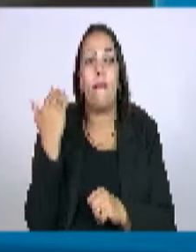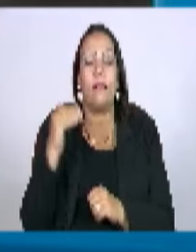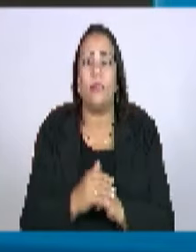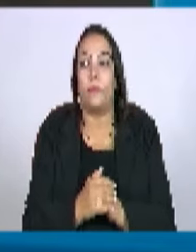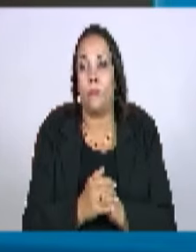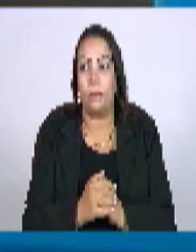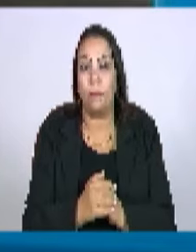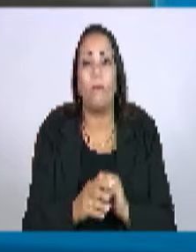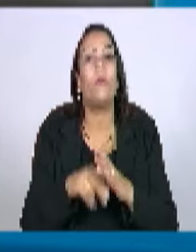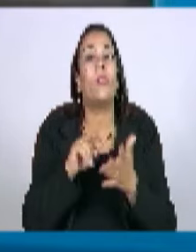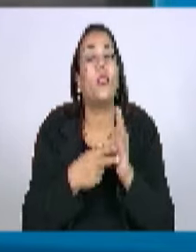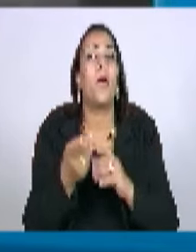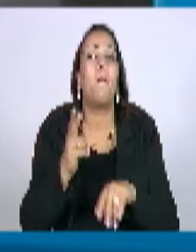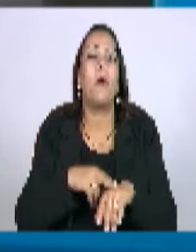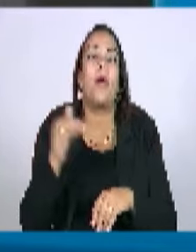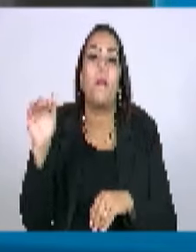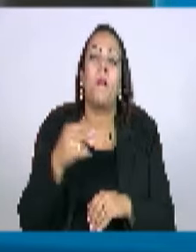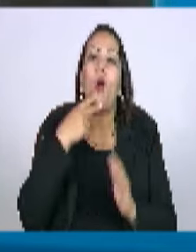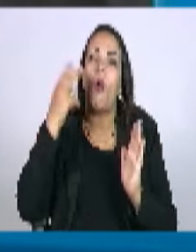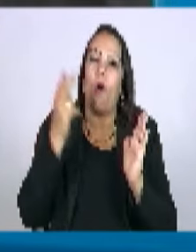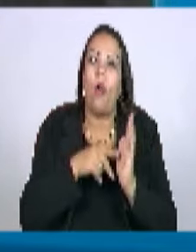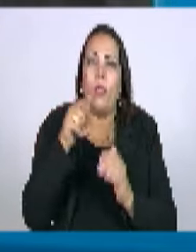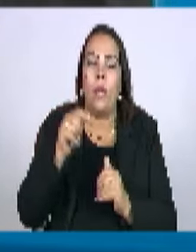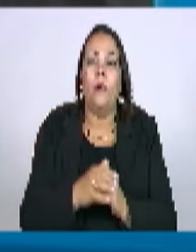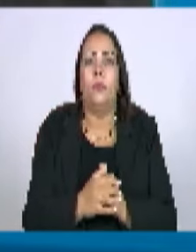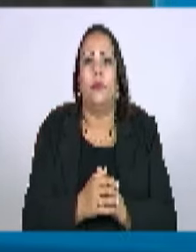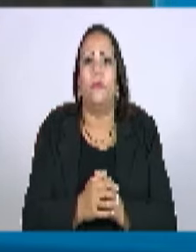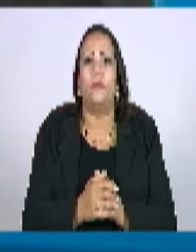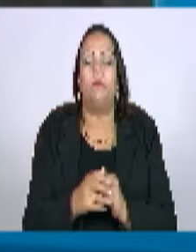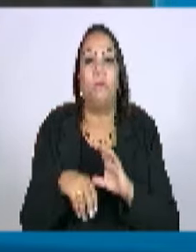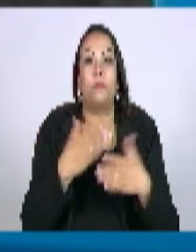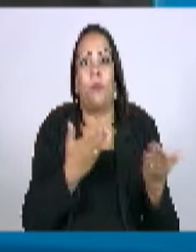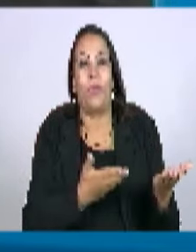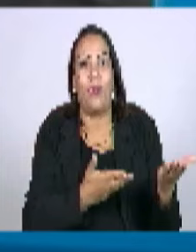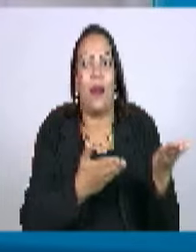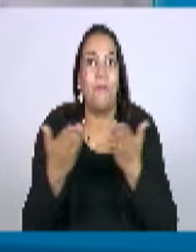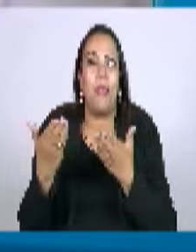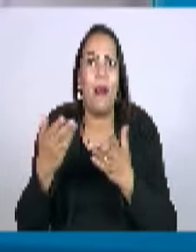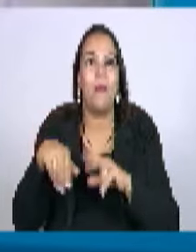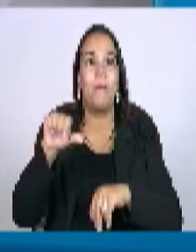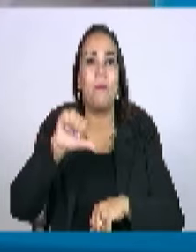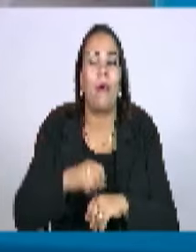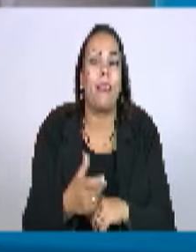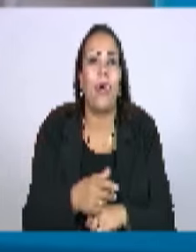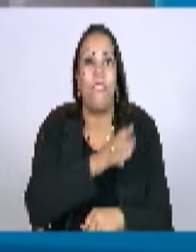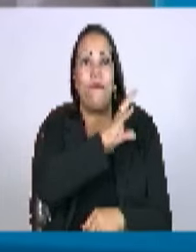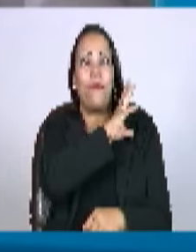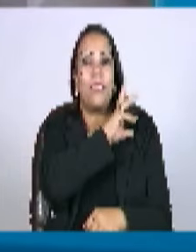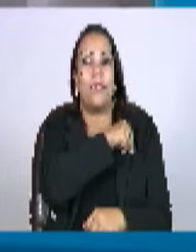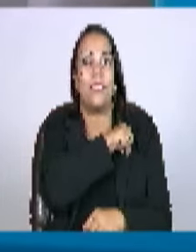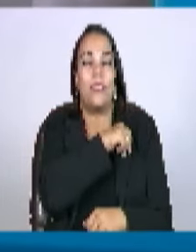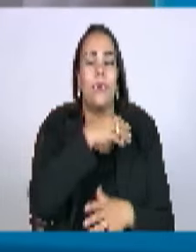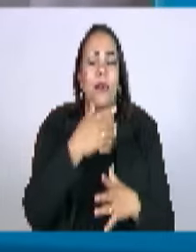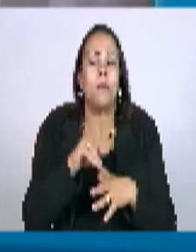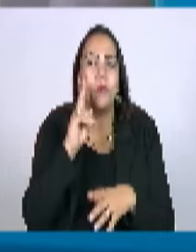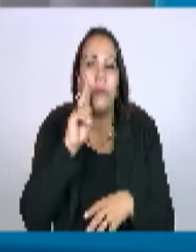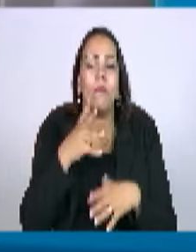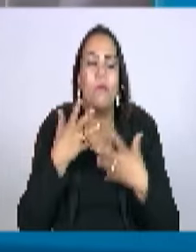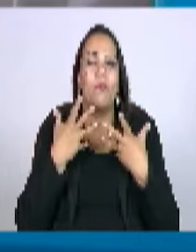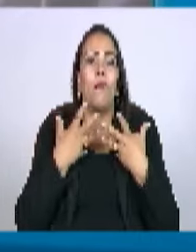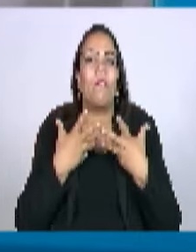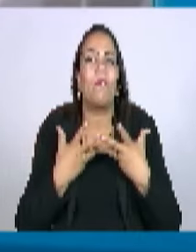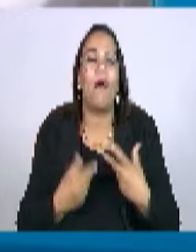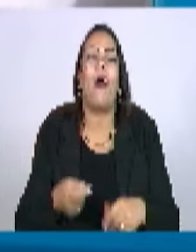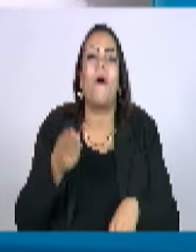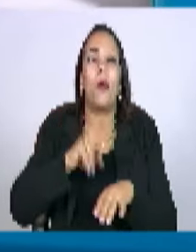طبعا بيجي القرار ده اللي استقبلته طبعا الاوساط الفلسطينيه بقدر كبير جدا من الارتياح واوسط عربيه